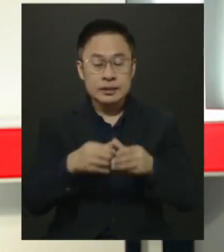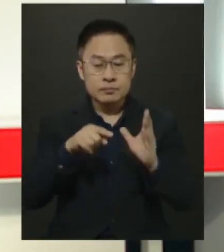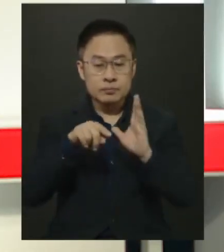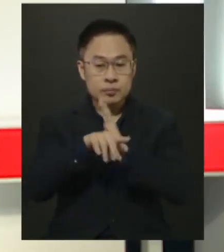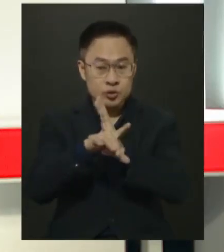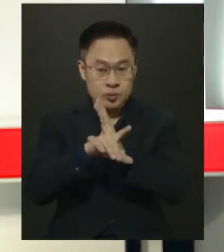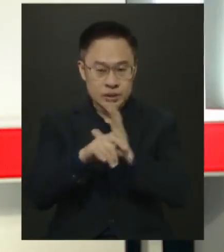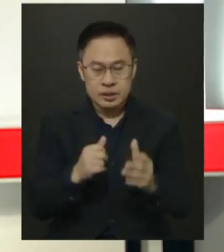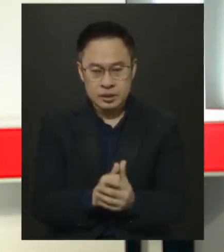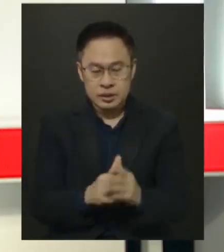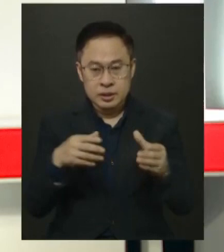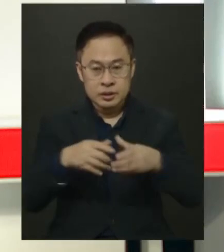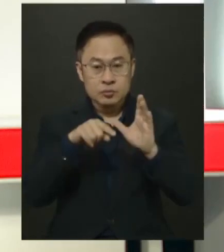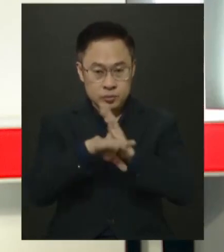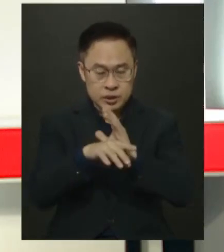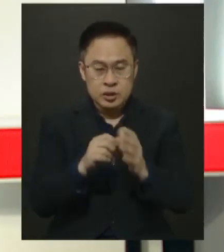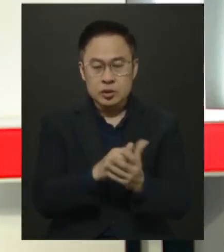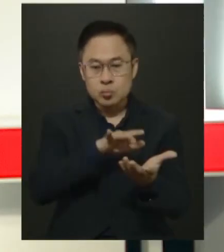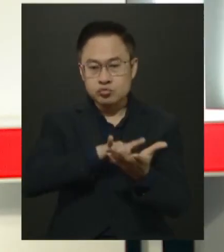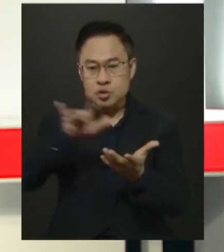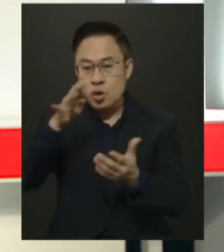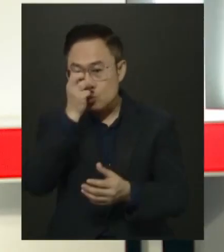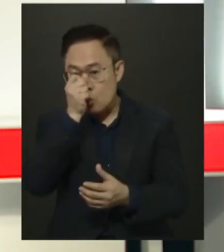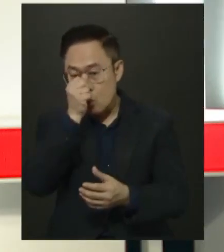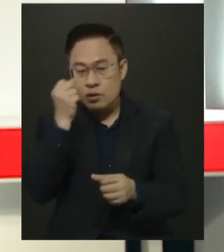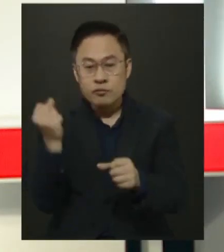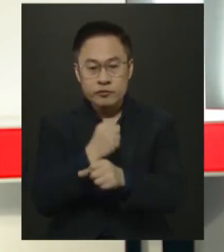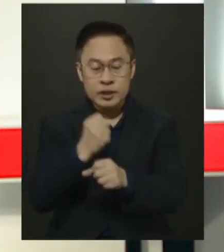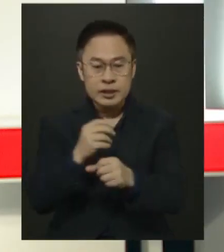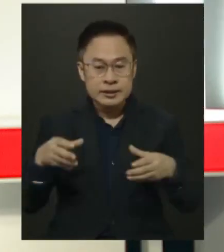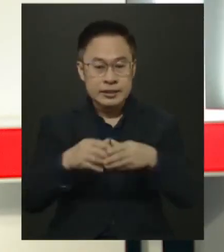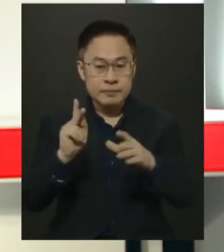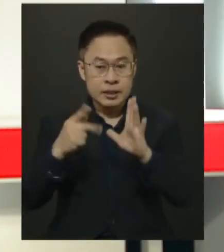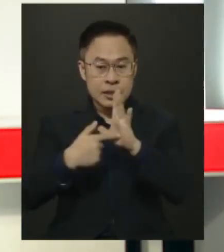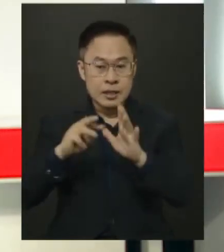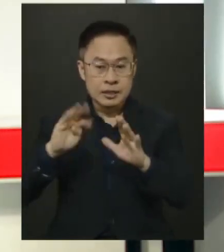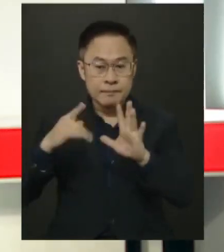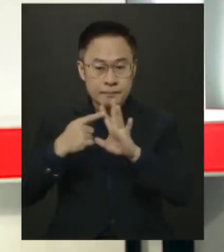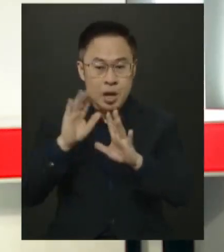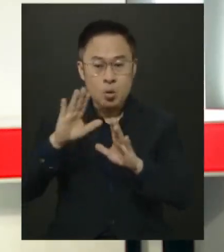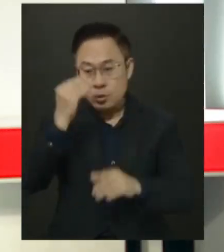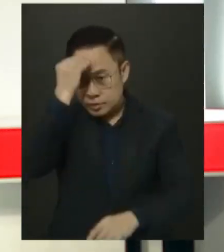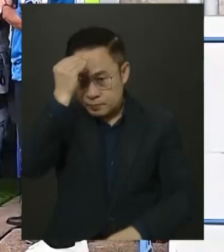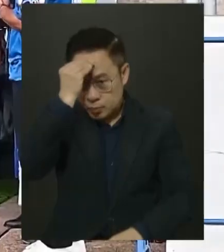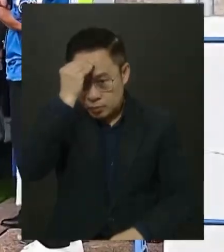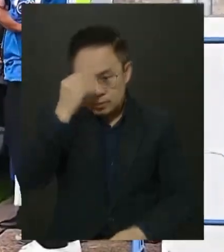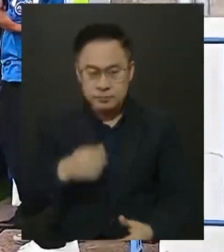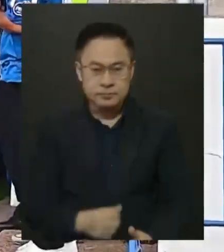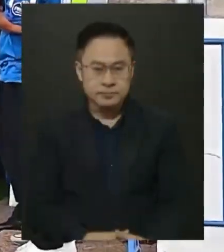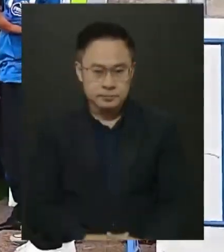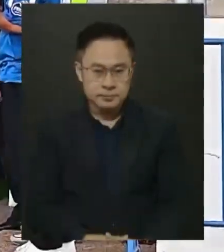ถูกส่งไปทดสอบฝีเท้านะคะกับทีมกัมบะโอซาก้าในศึกเจลีกที่ญี่ปุ่นค่ะ